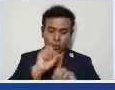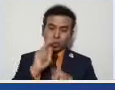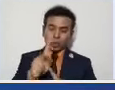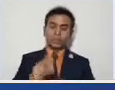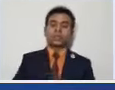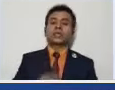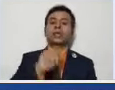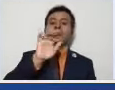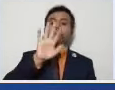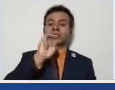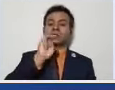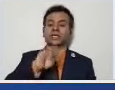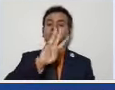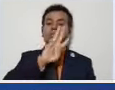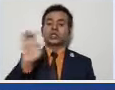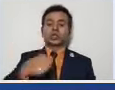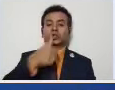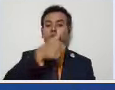করেছি